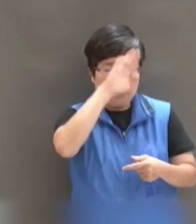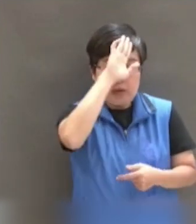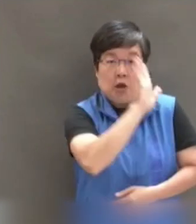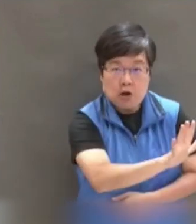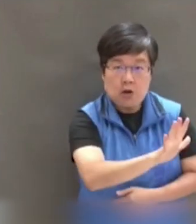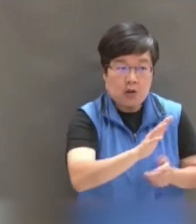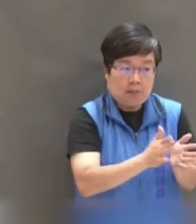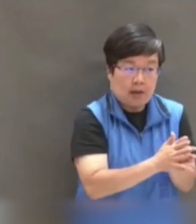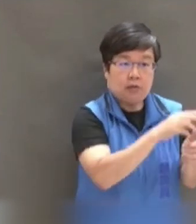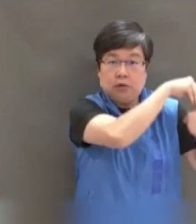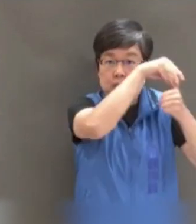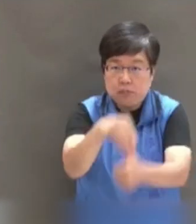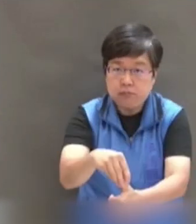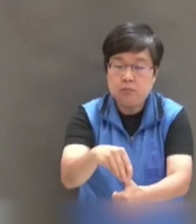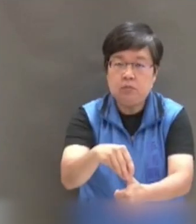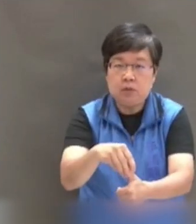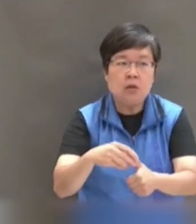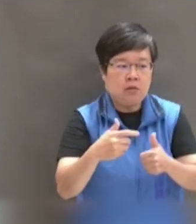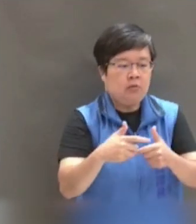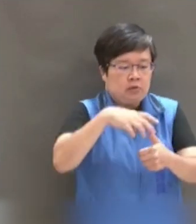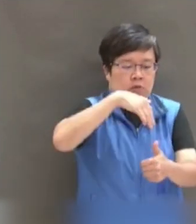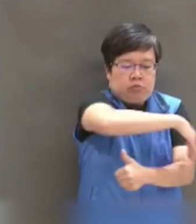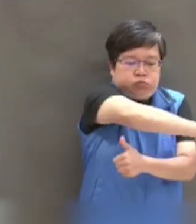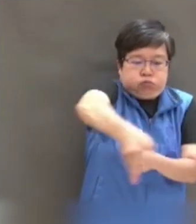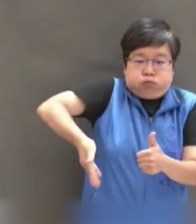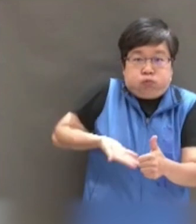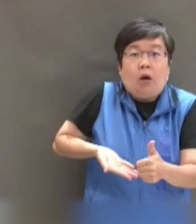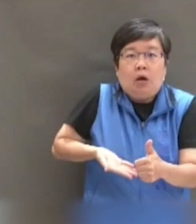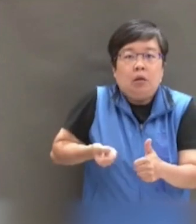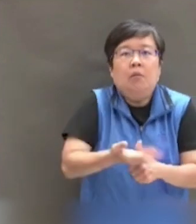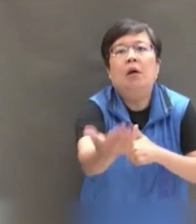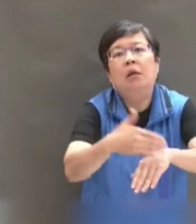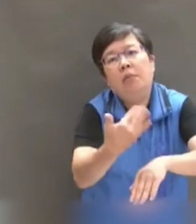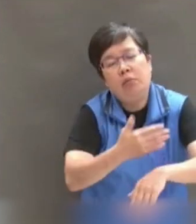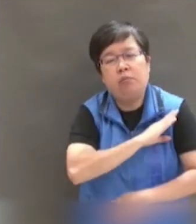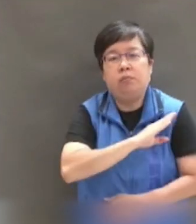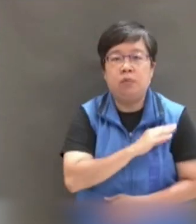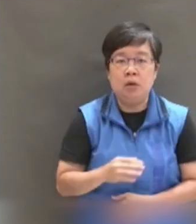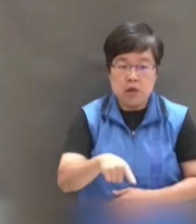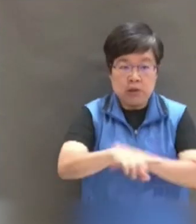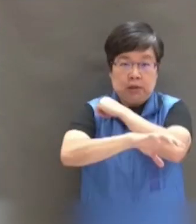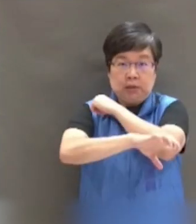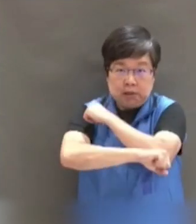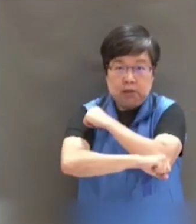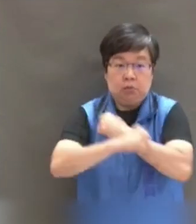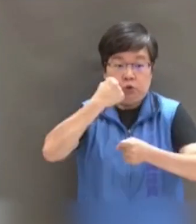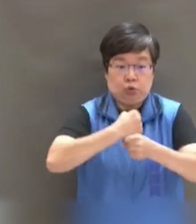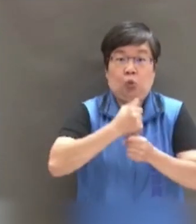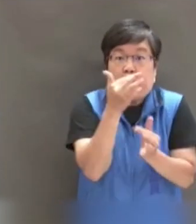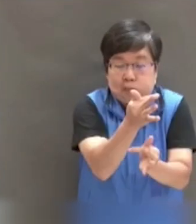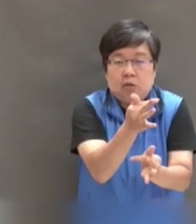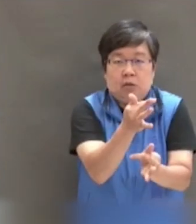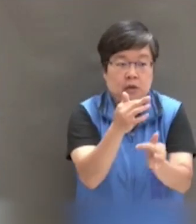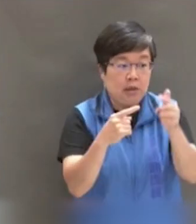够立即有效的扩大框列扩大隔离，这个是基本功啊。你把基本功做好，其实就一个